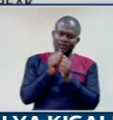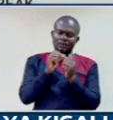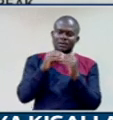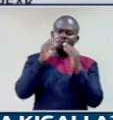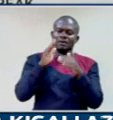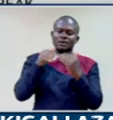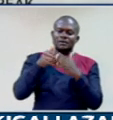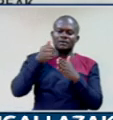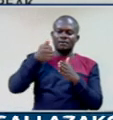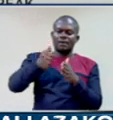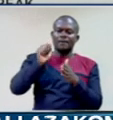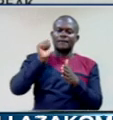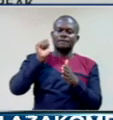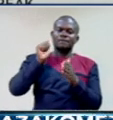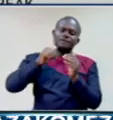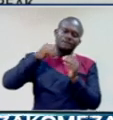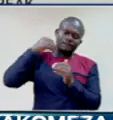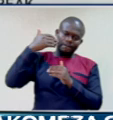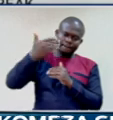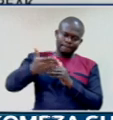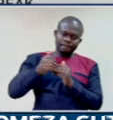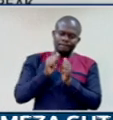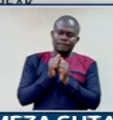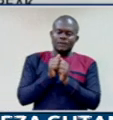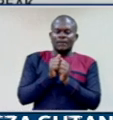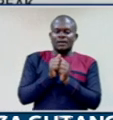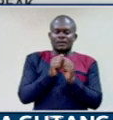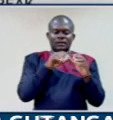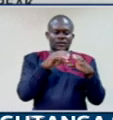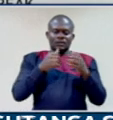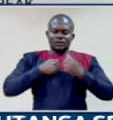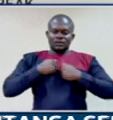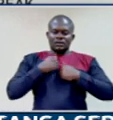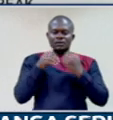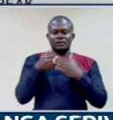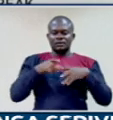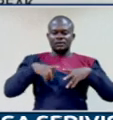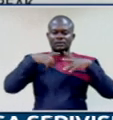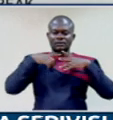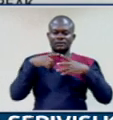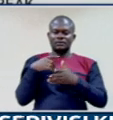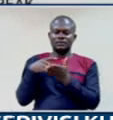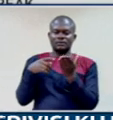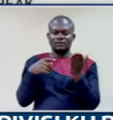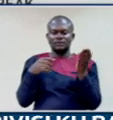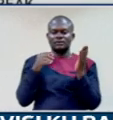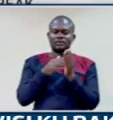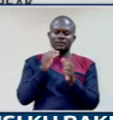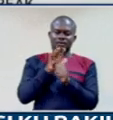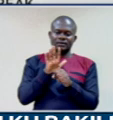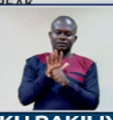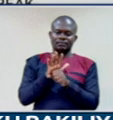babo. Hanyuma icyiciro cy'abanyarwanda batuye bo akenshi